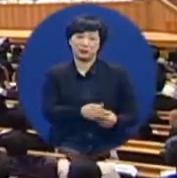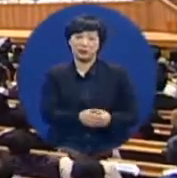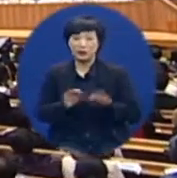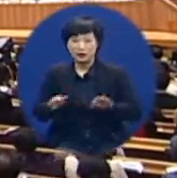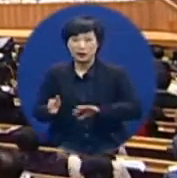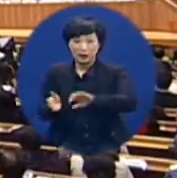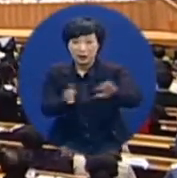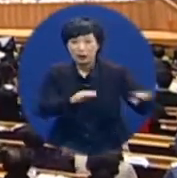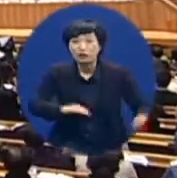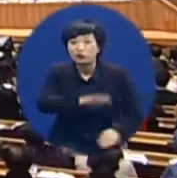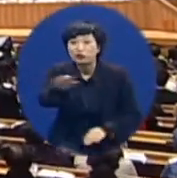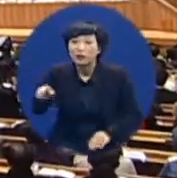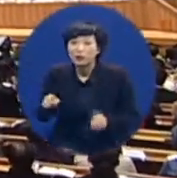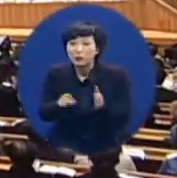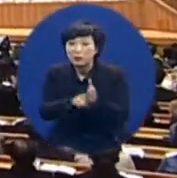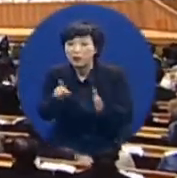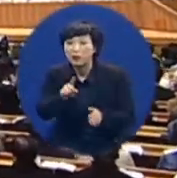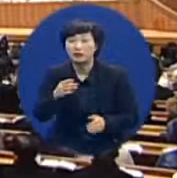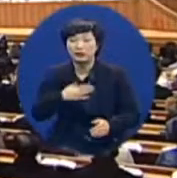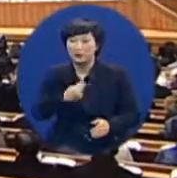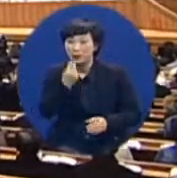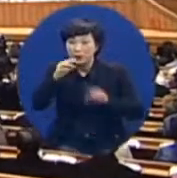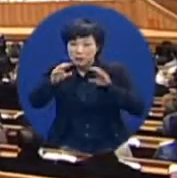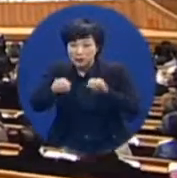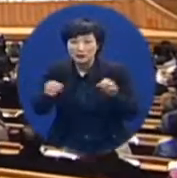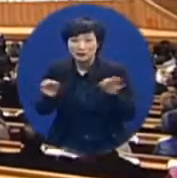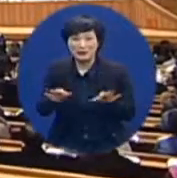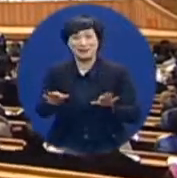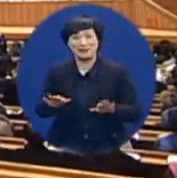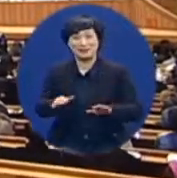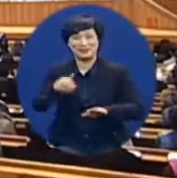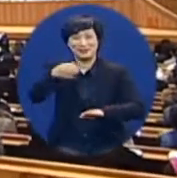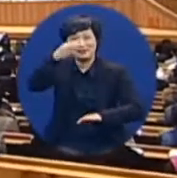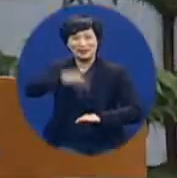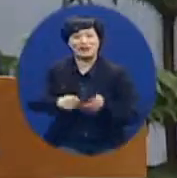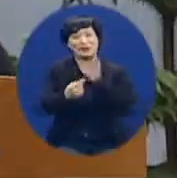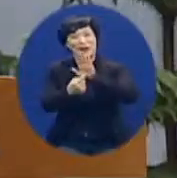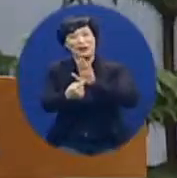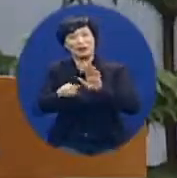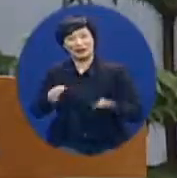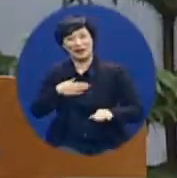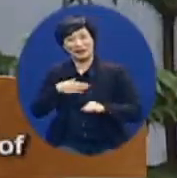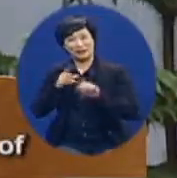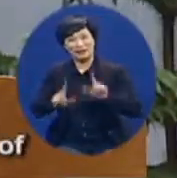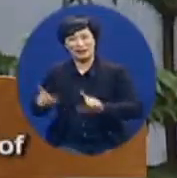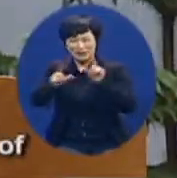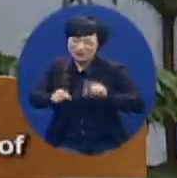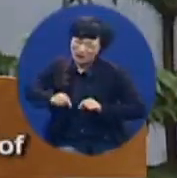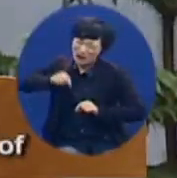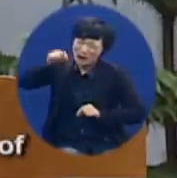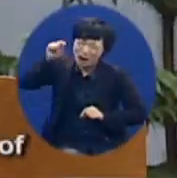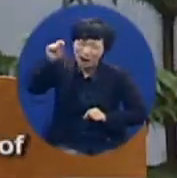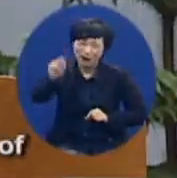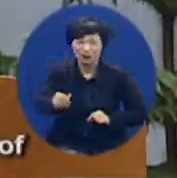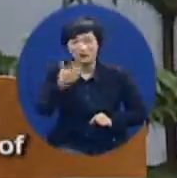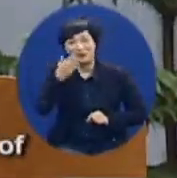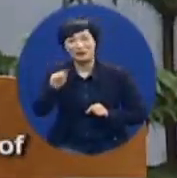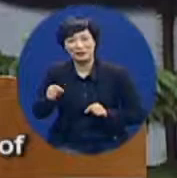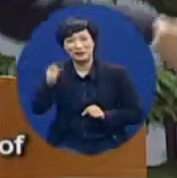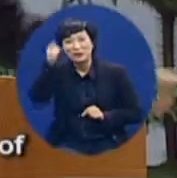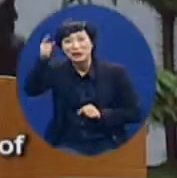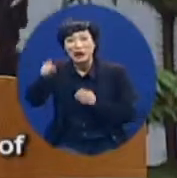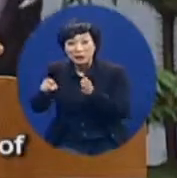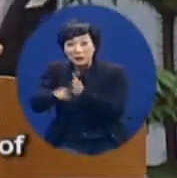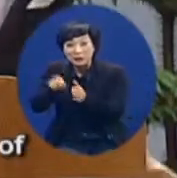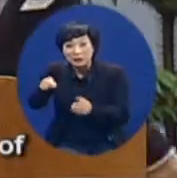그러나 우리의 믿음은 목숨이 끝나는 순간에 드디어 효력이 나타나서 영원한 것이니 그 위대한